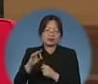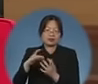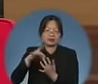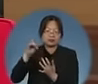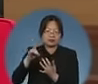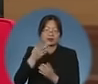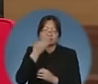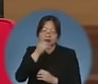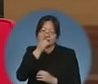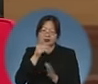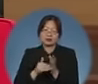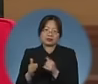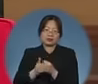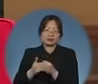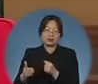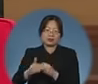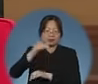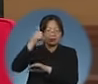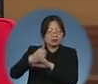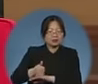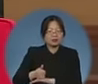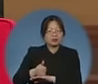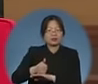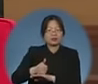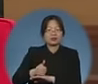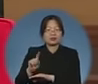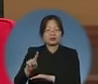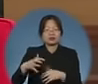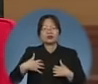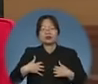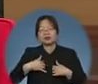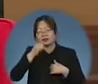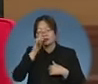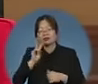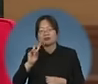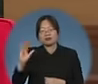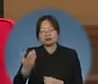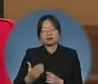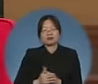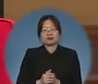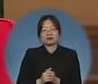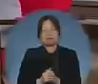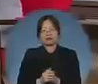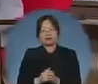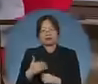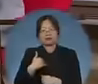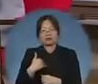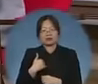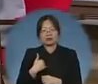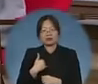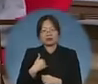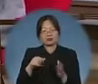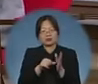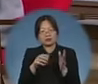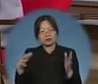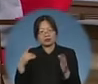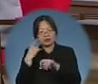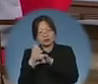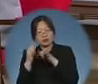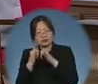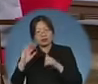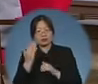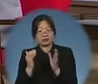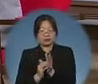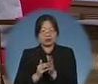선택들을 선택을 하는 것이지 그 끝에는 결국은 쾌감이 있어야 돼요. 내가 뭐 예를 들어 유명한 무슨 학자가